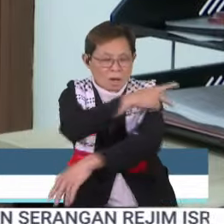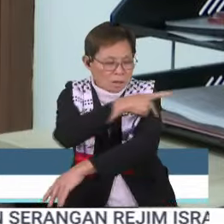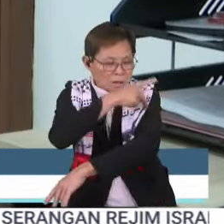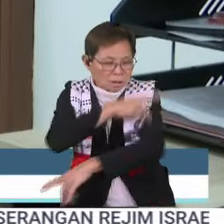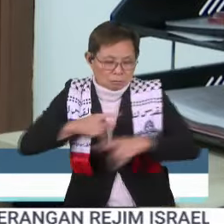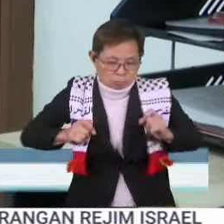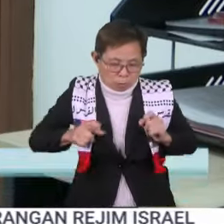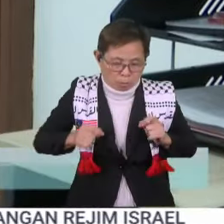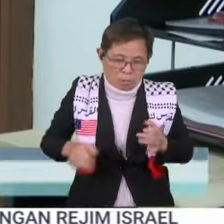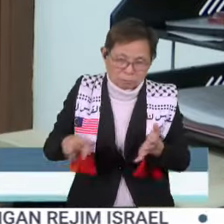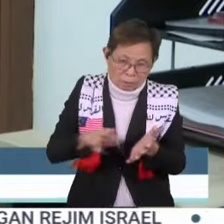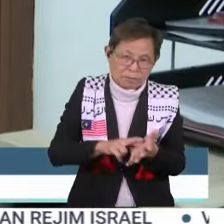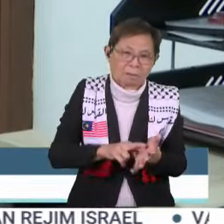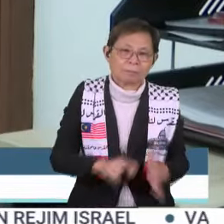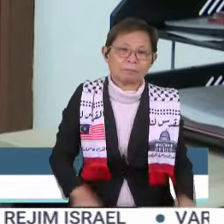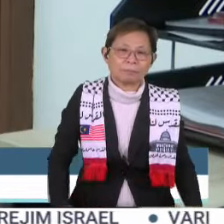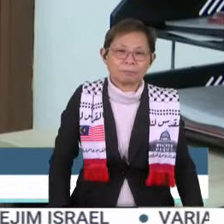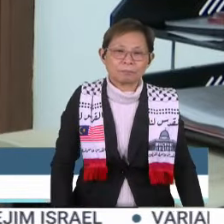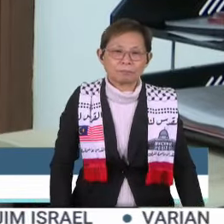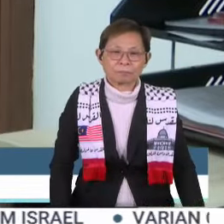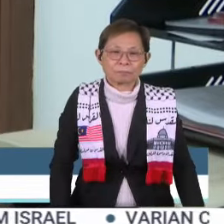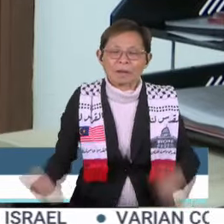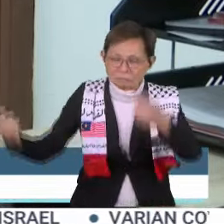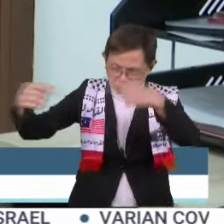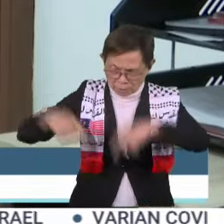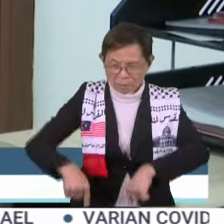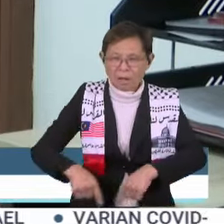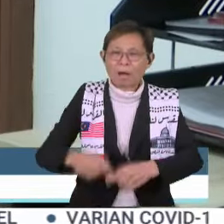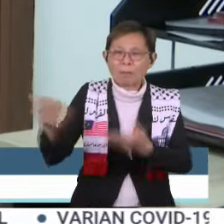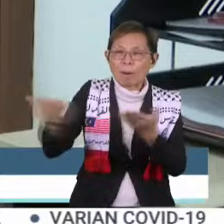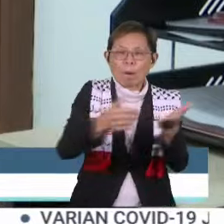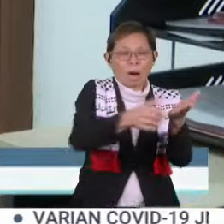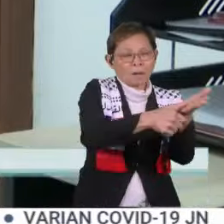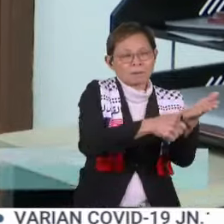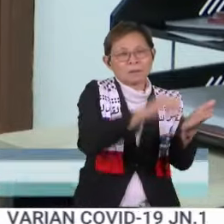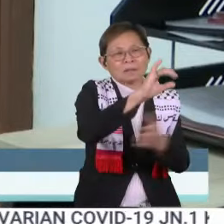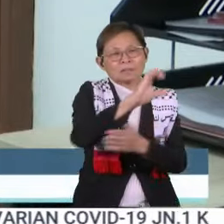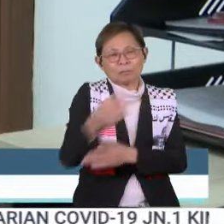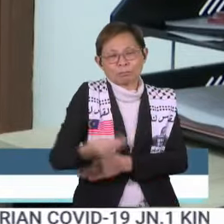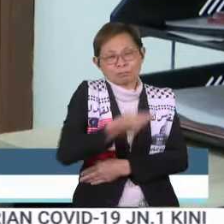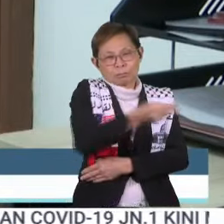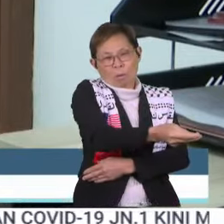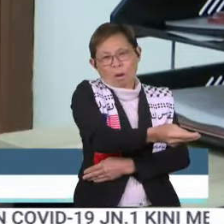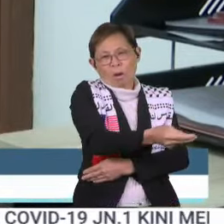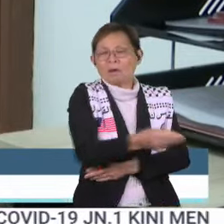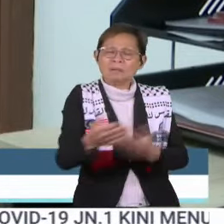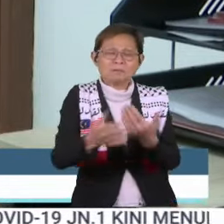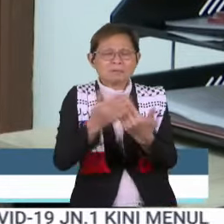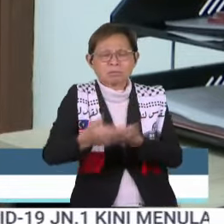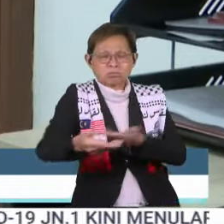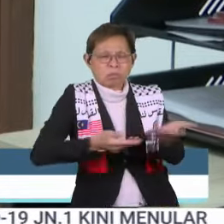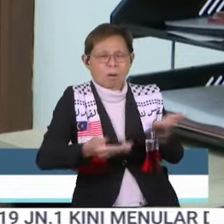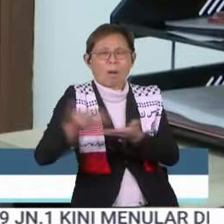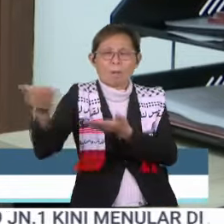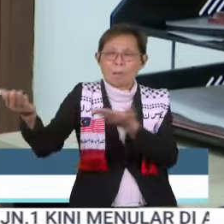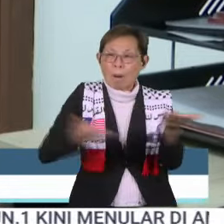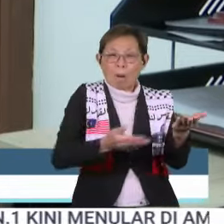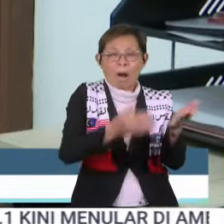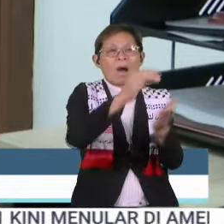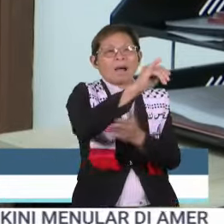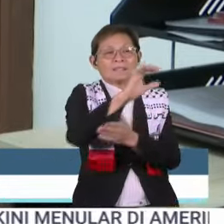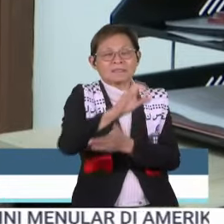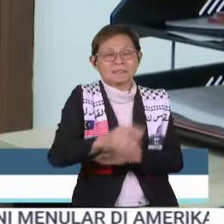yang berdaftar. So datang saja bawa IC macam-macam. Tidak senang saja dia punya urusan bawa IC,